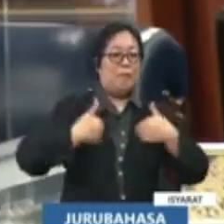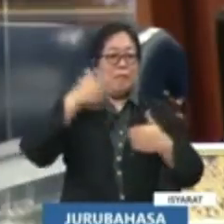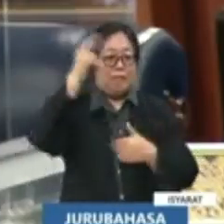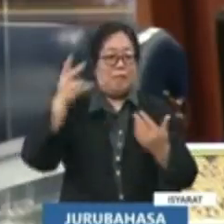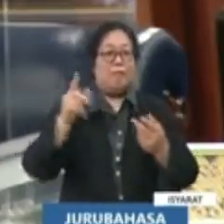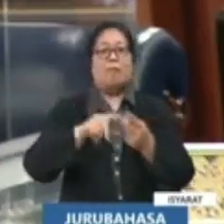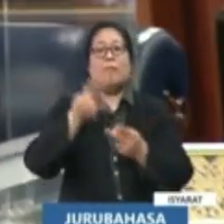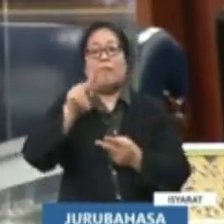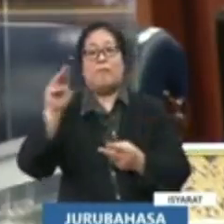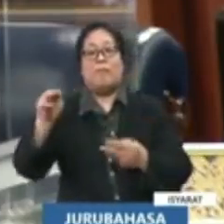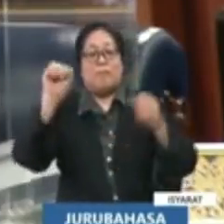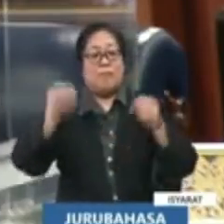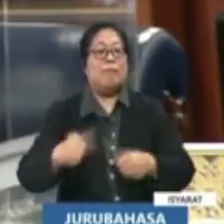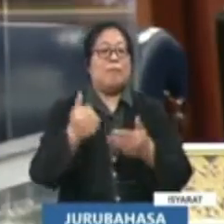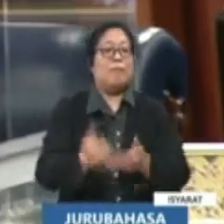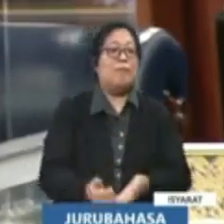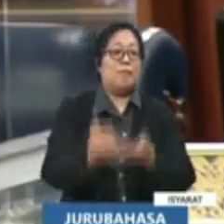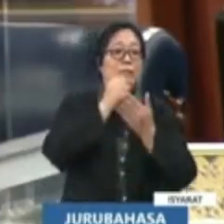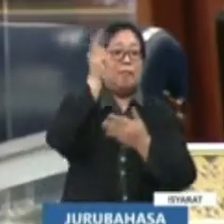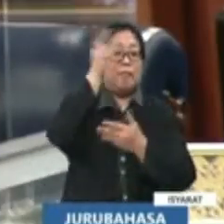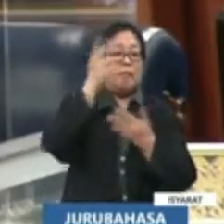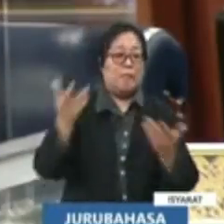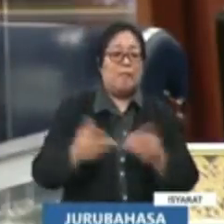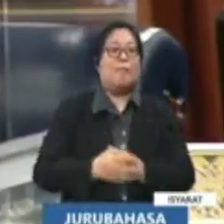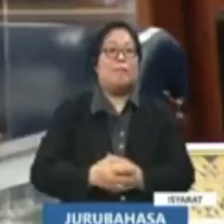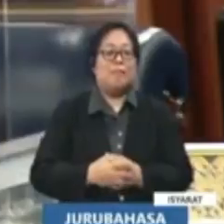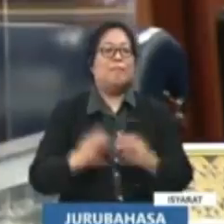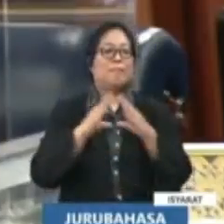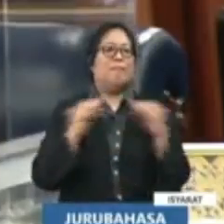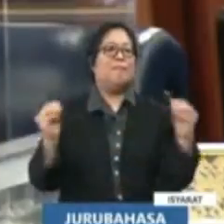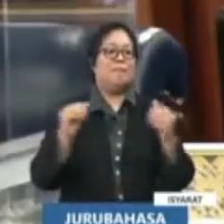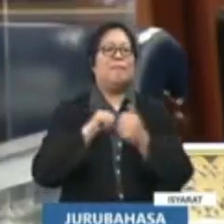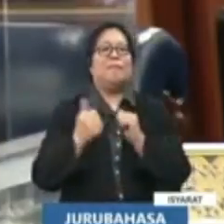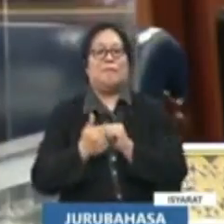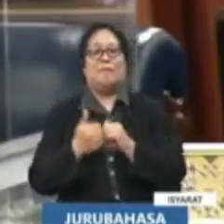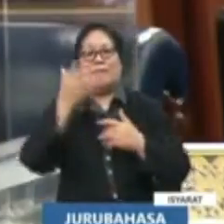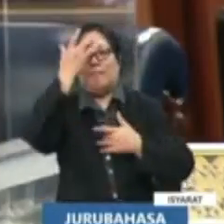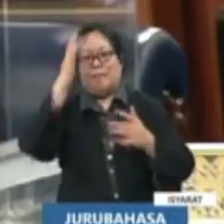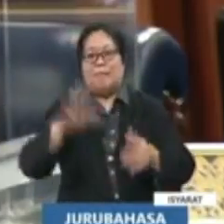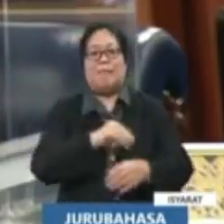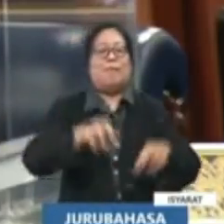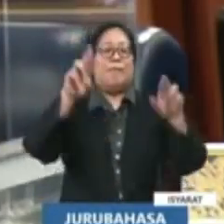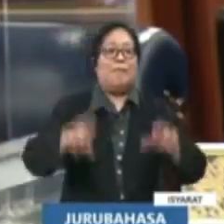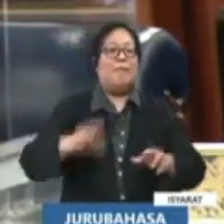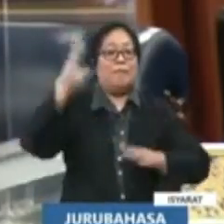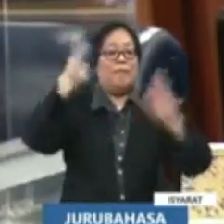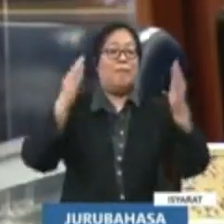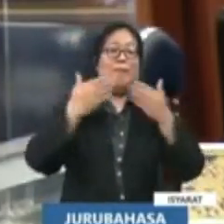di dapat membantu kerajaan untuk menyelesaikan masalah sakit dan rakyat Malaysia